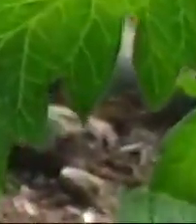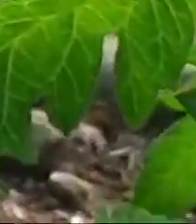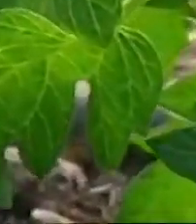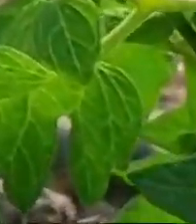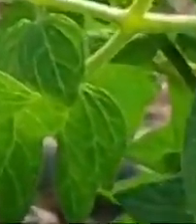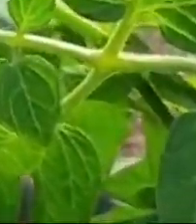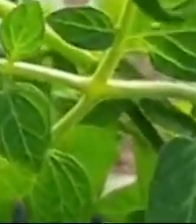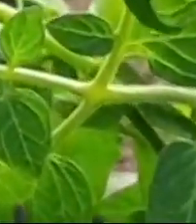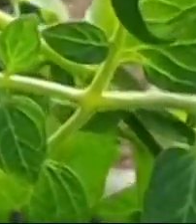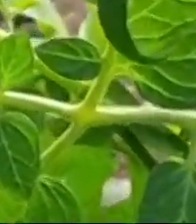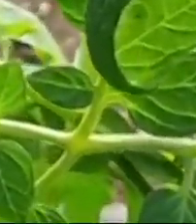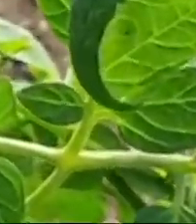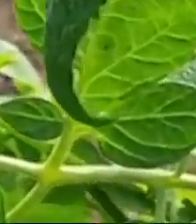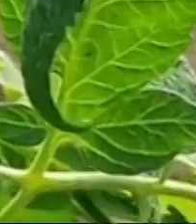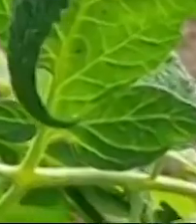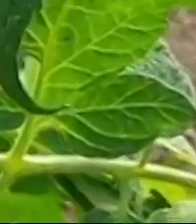Яка ситуація?